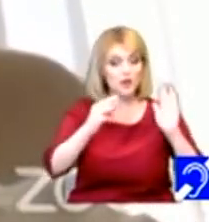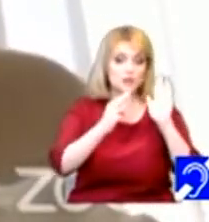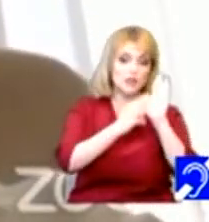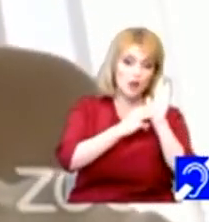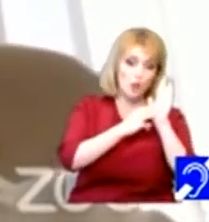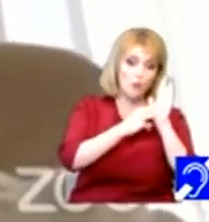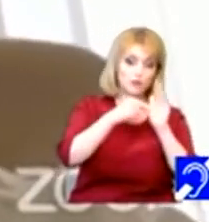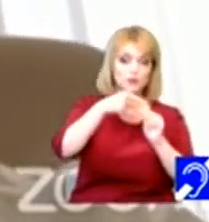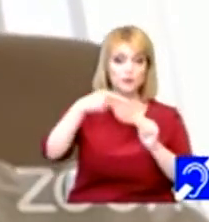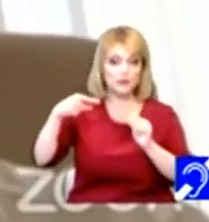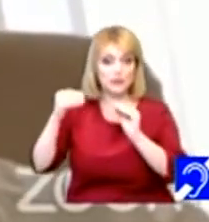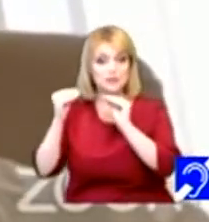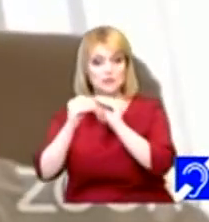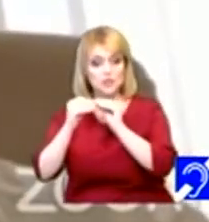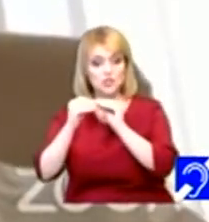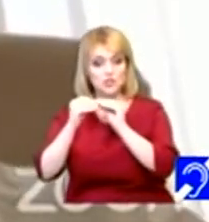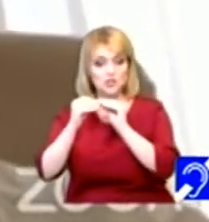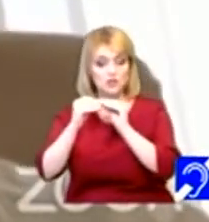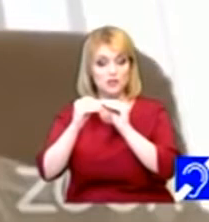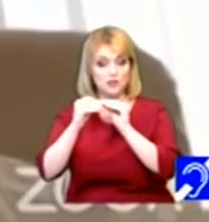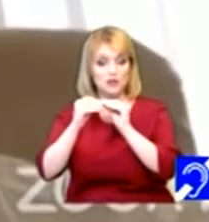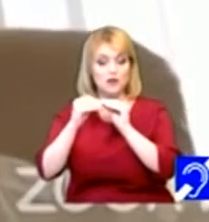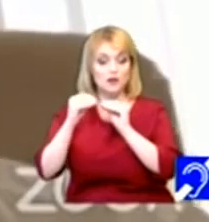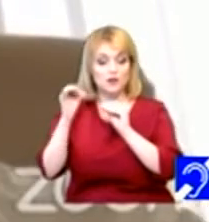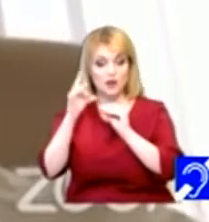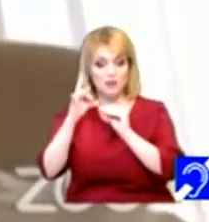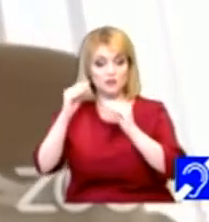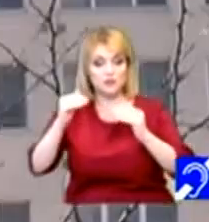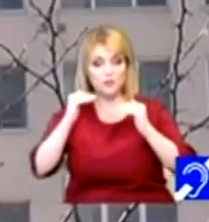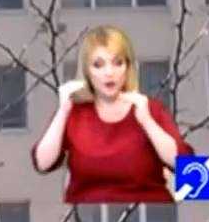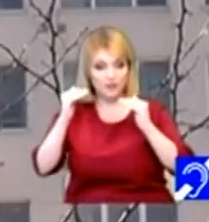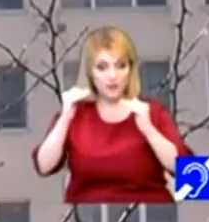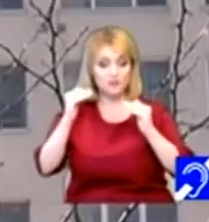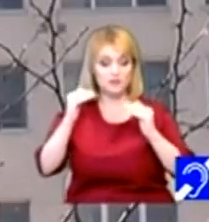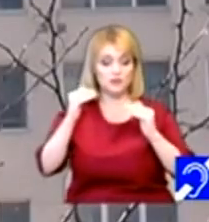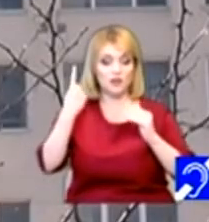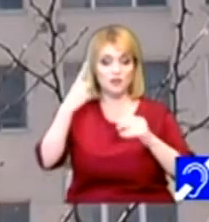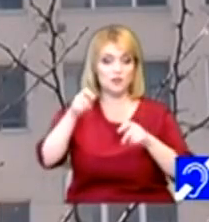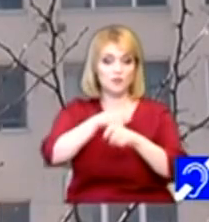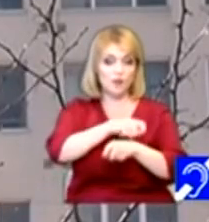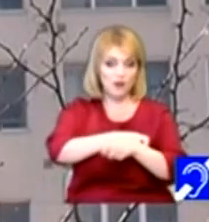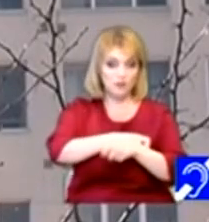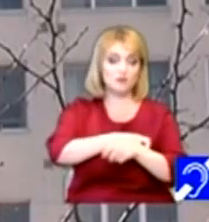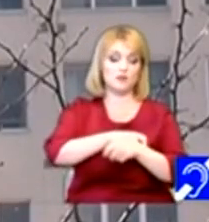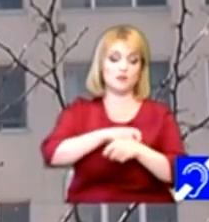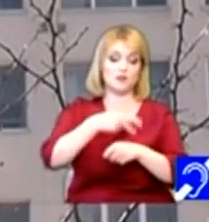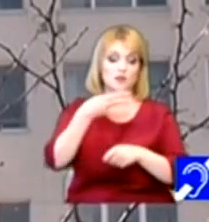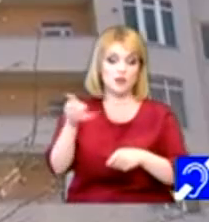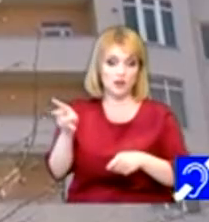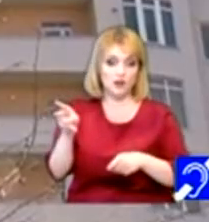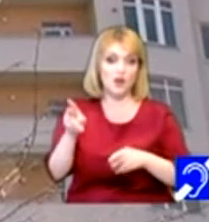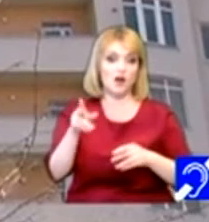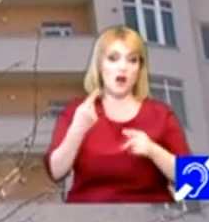până la 10 ori venituri majorate din contul plăților de locațiune. Noul regulament urmează să fie supus votului în